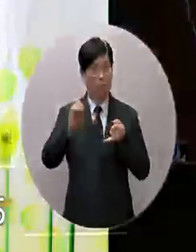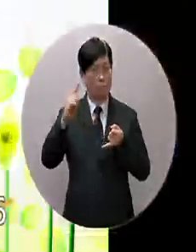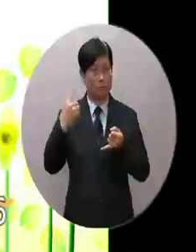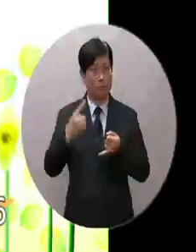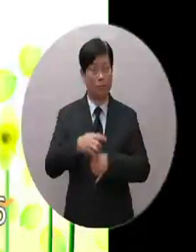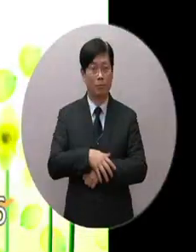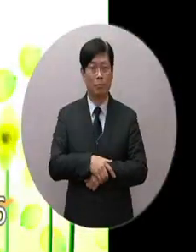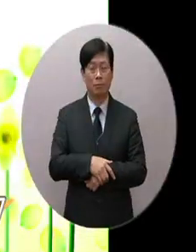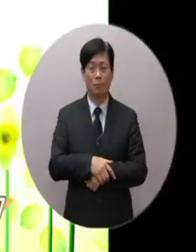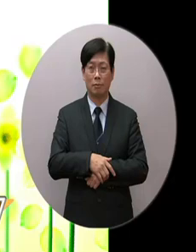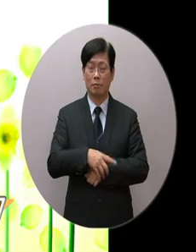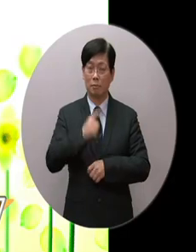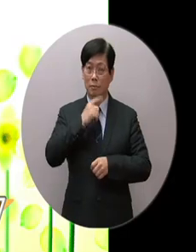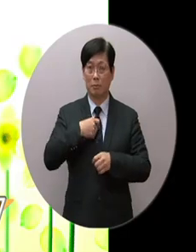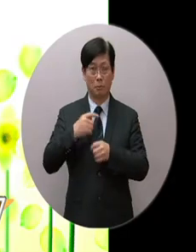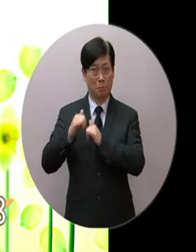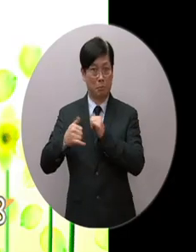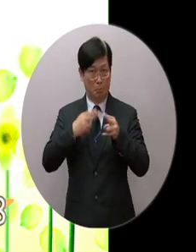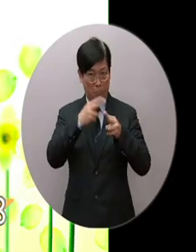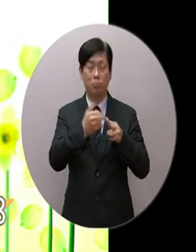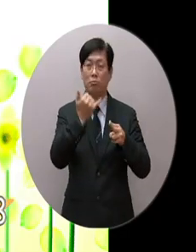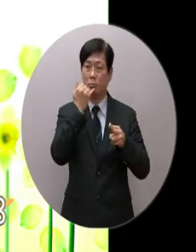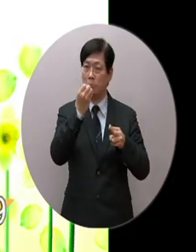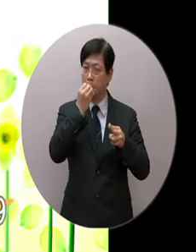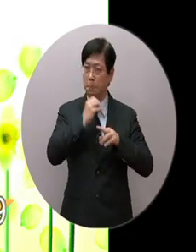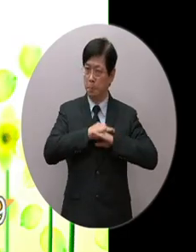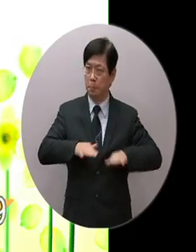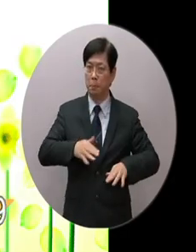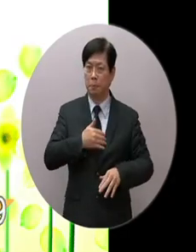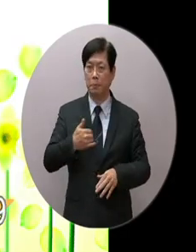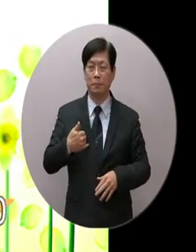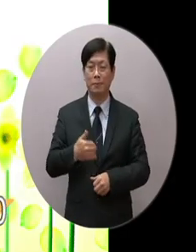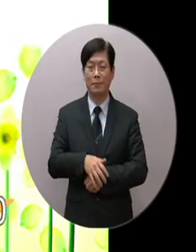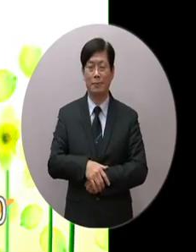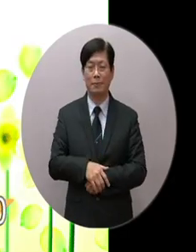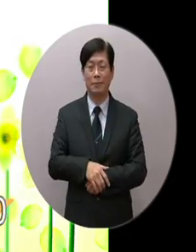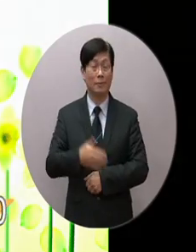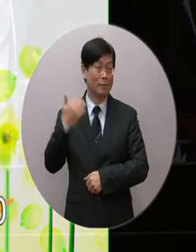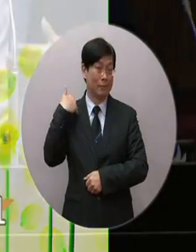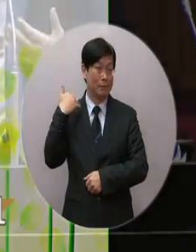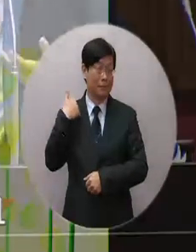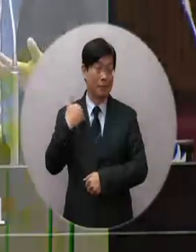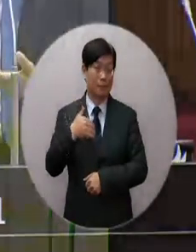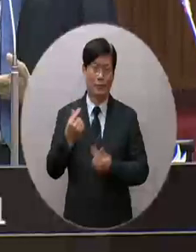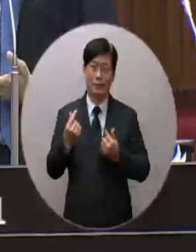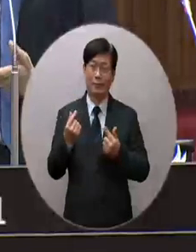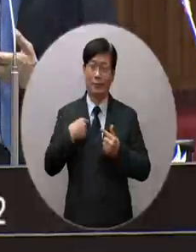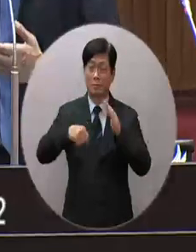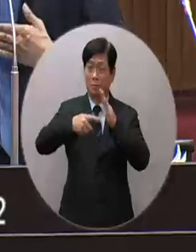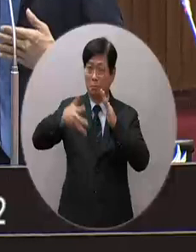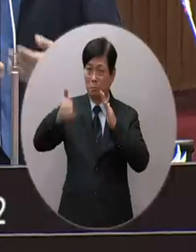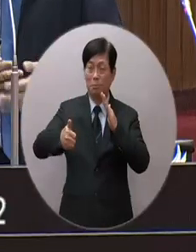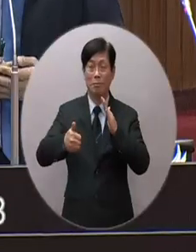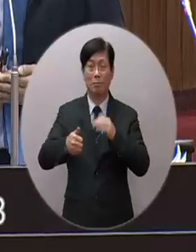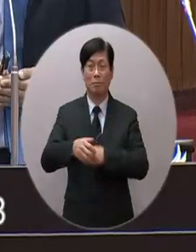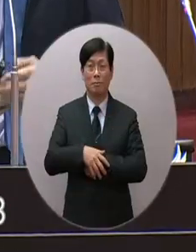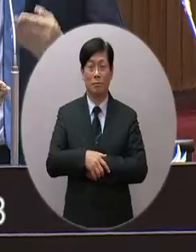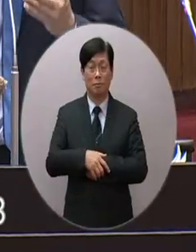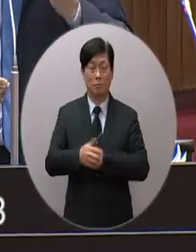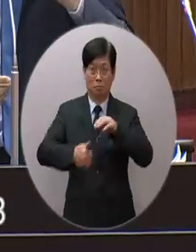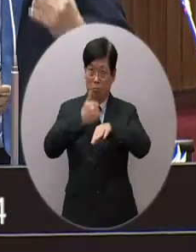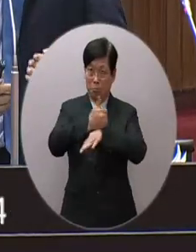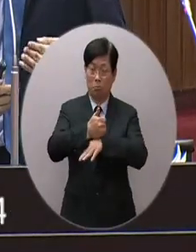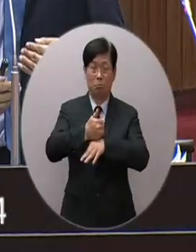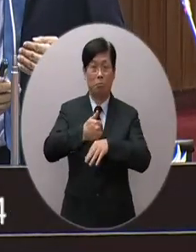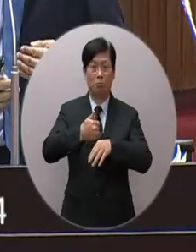怎来界定民众的信任，食了会安心呢？好，咱即摆过去，好像院长已经来到行政院